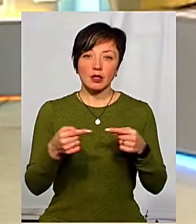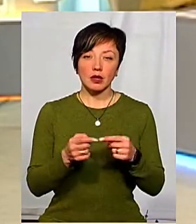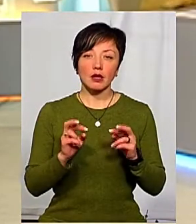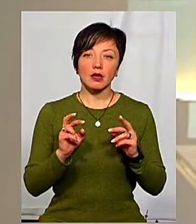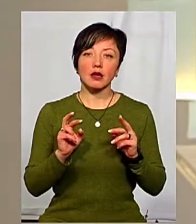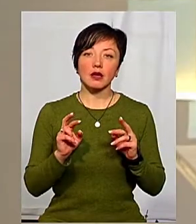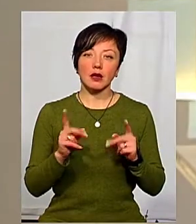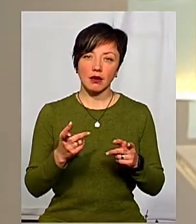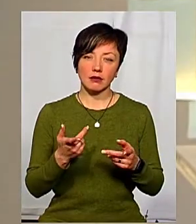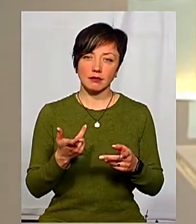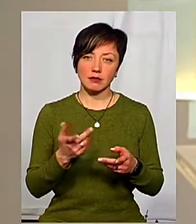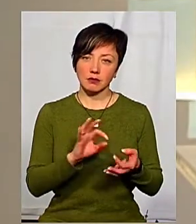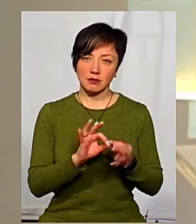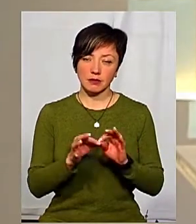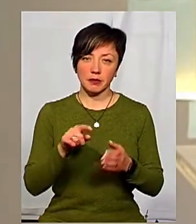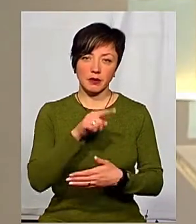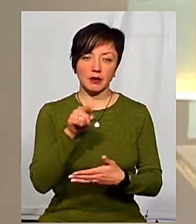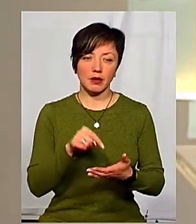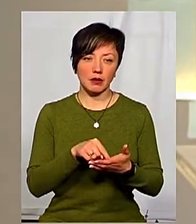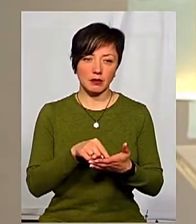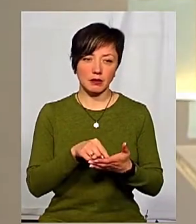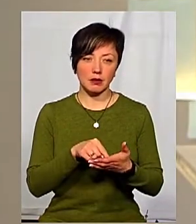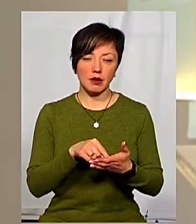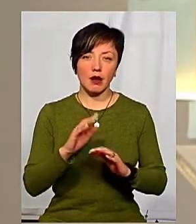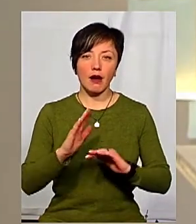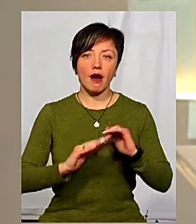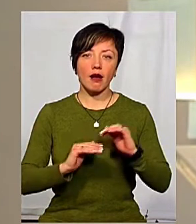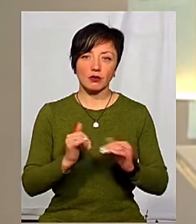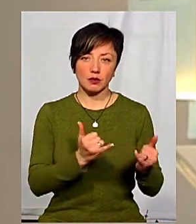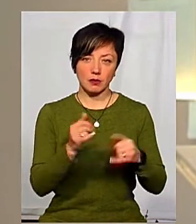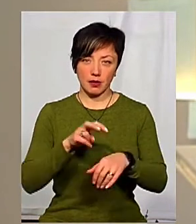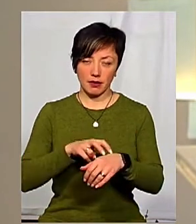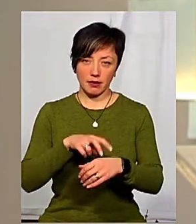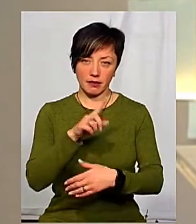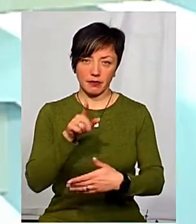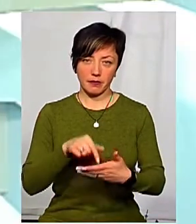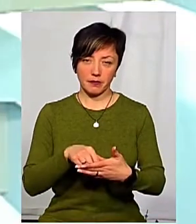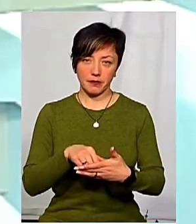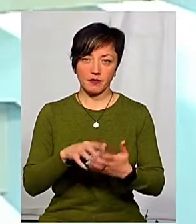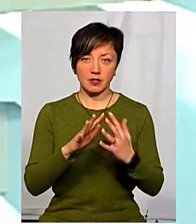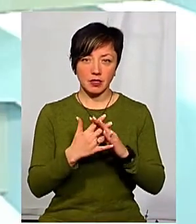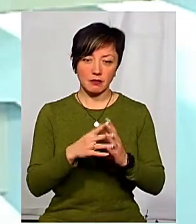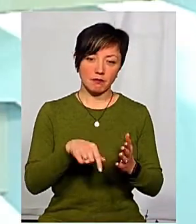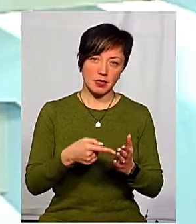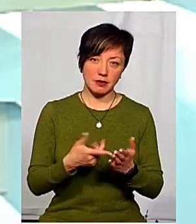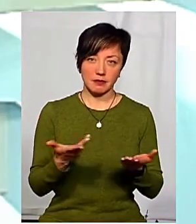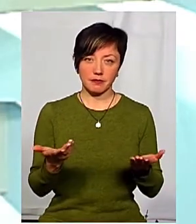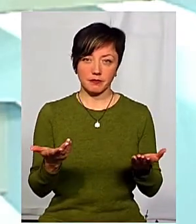наскільки гостро стоїть питання кадрового забезпечення в селі, в